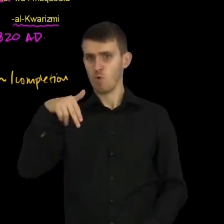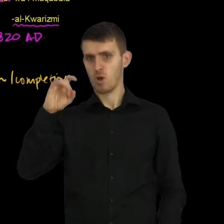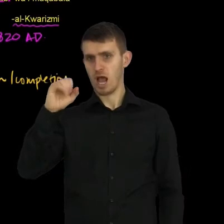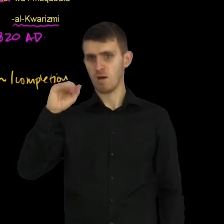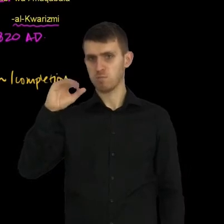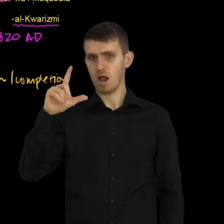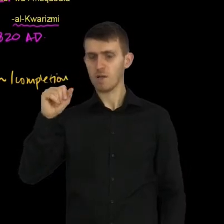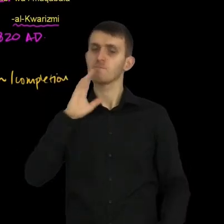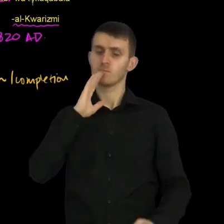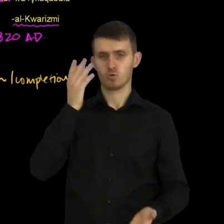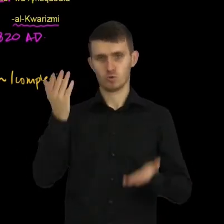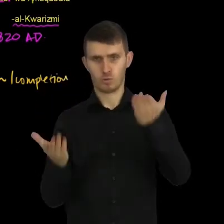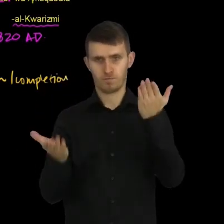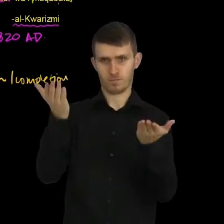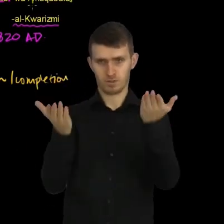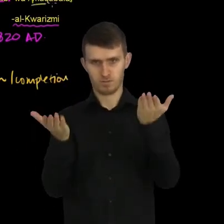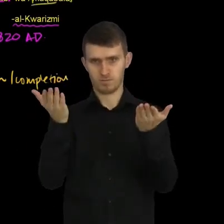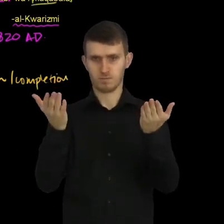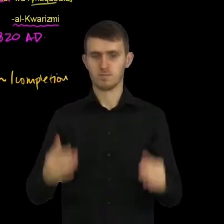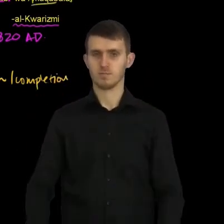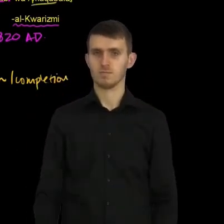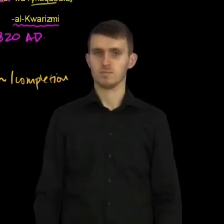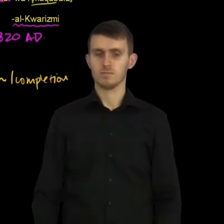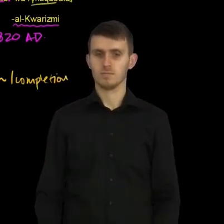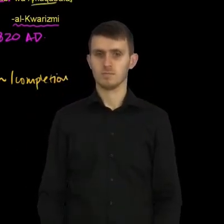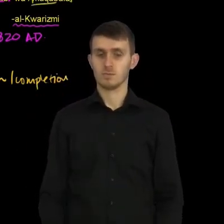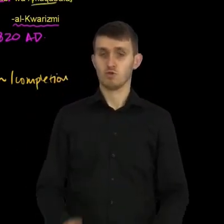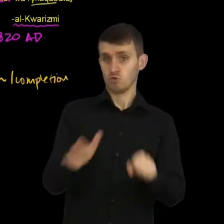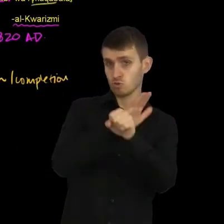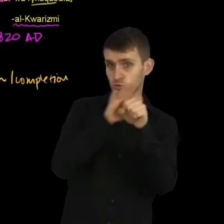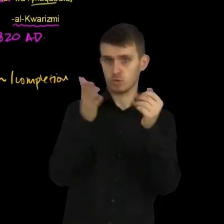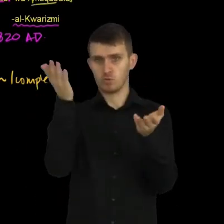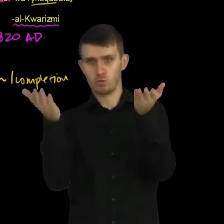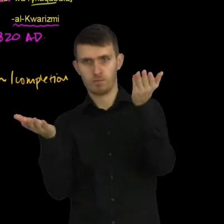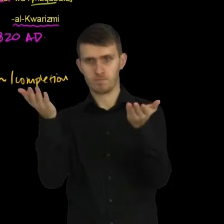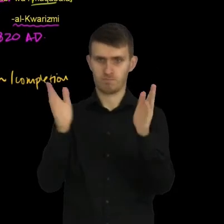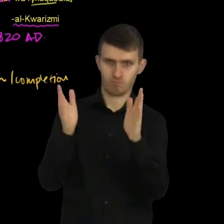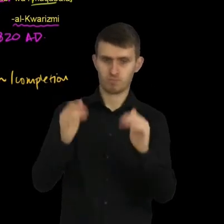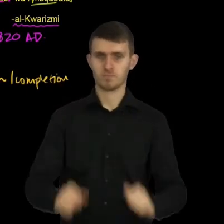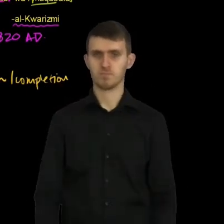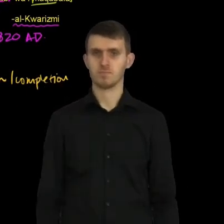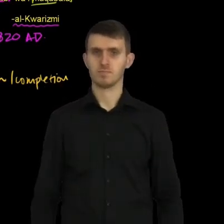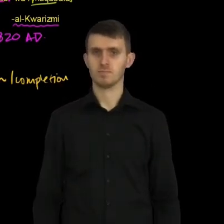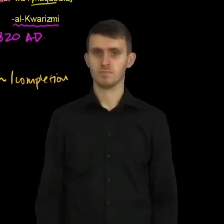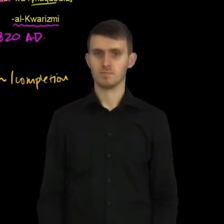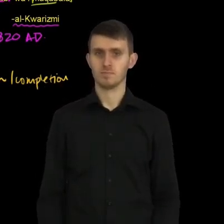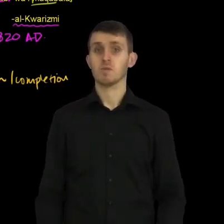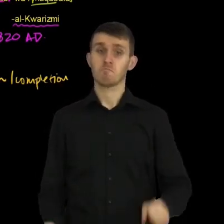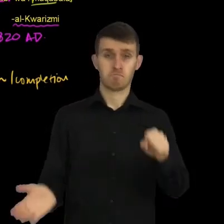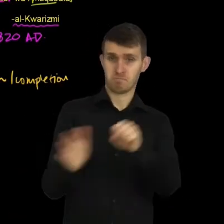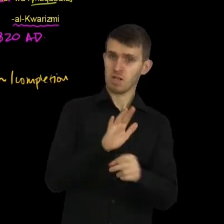tłumaczyć i na końcu filmu kabla oznaczające równoważenie uzupełnianie i